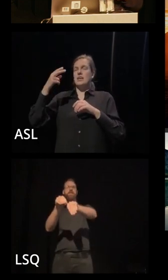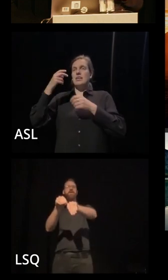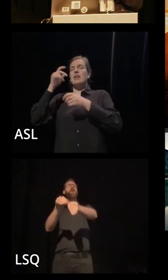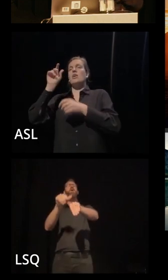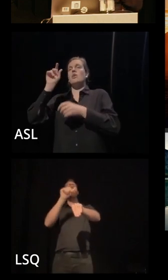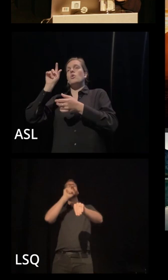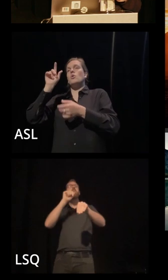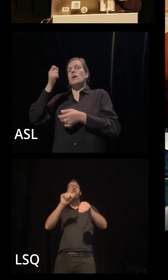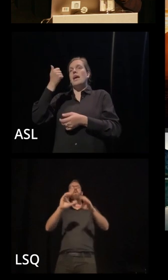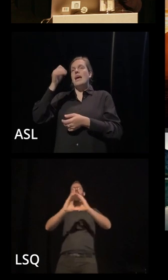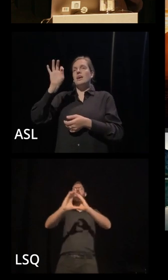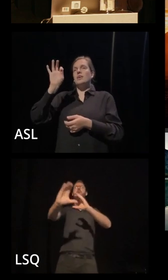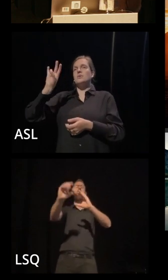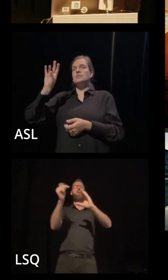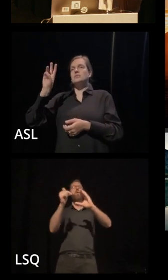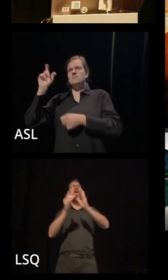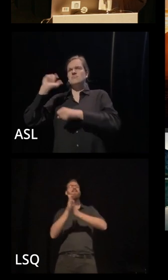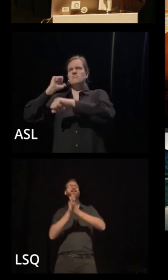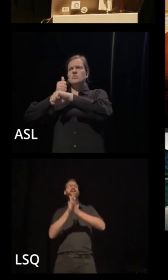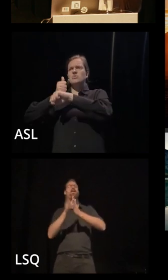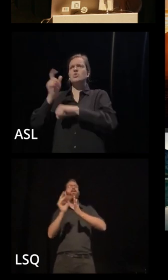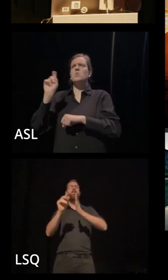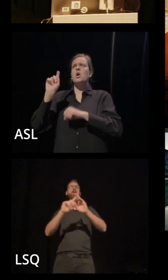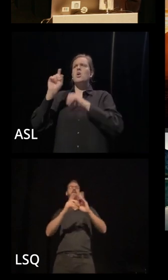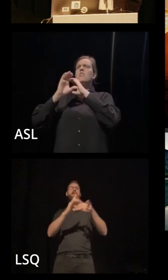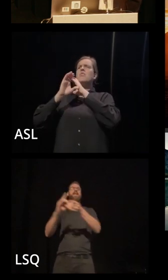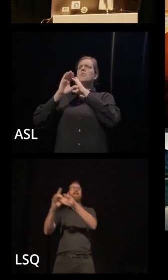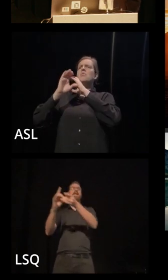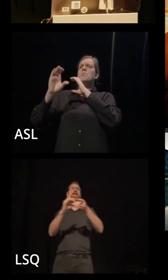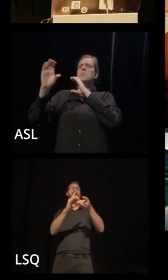niveau-là, c'est réellement le dialogue